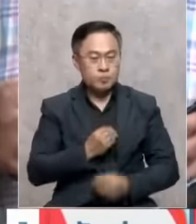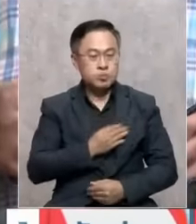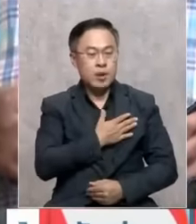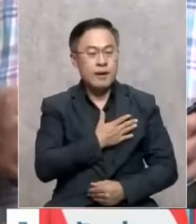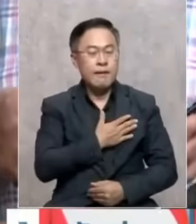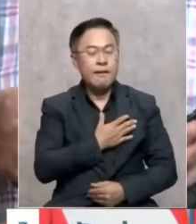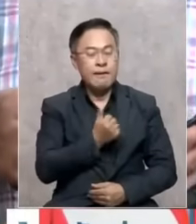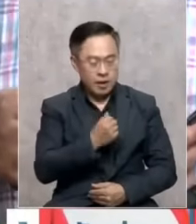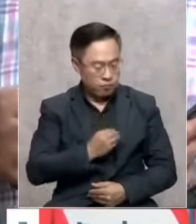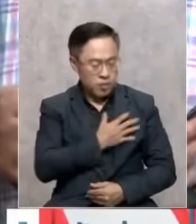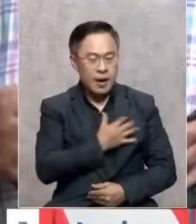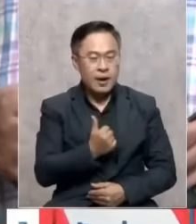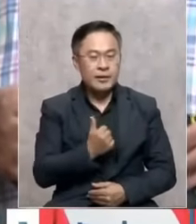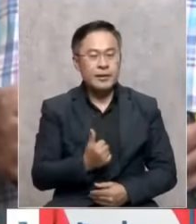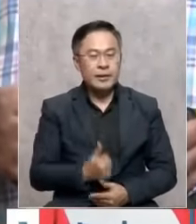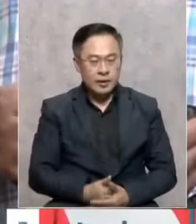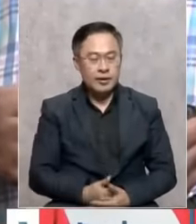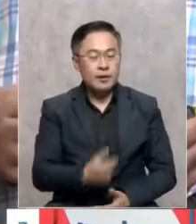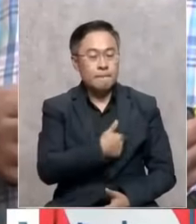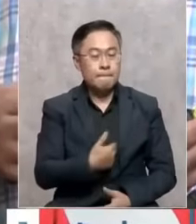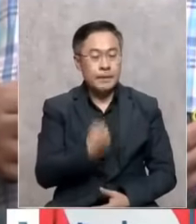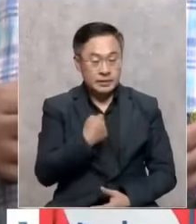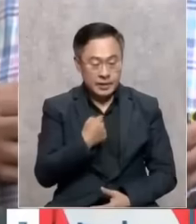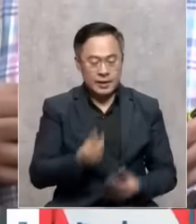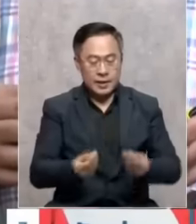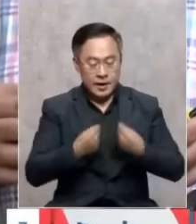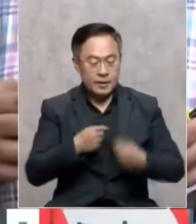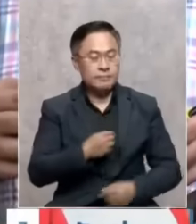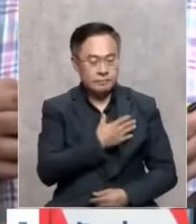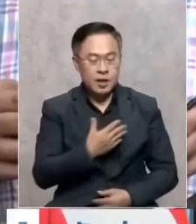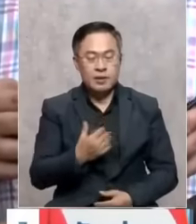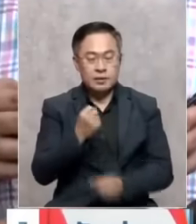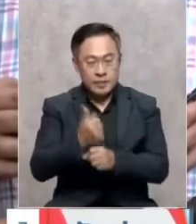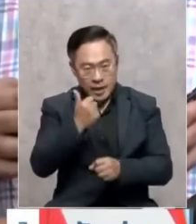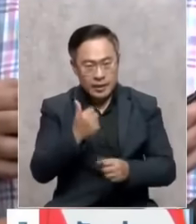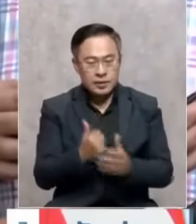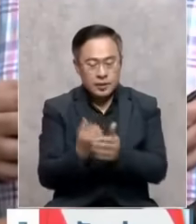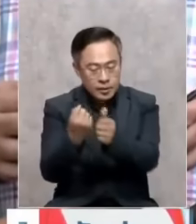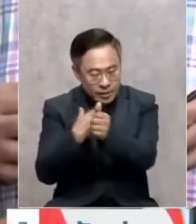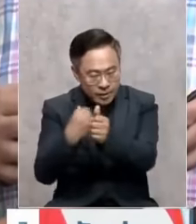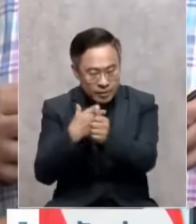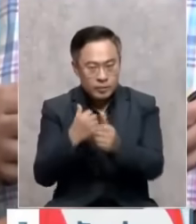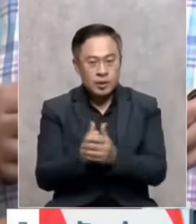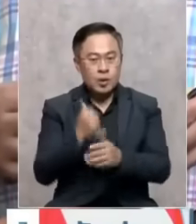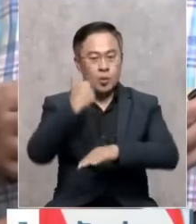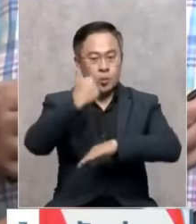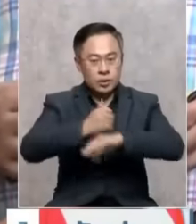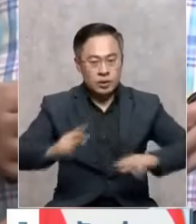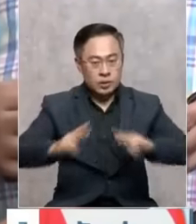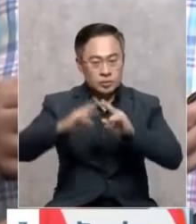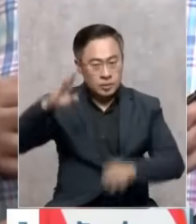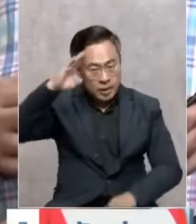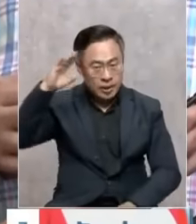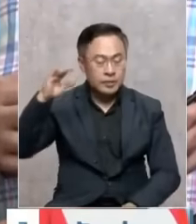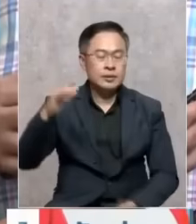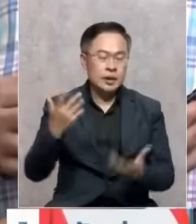าเชื่อมั่นว่าผมจะทำได้ท่านก็ได้ให้คำแนะนำถ่ายทอดความเป็นรัฐมนตรีว่า